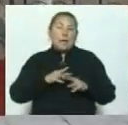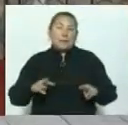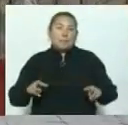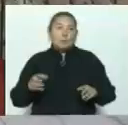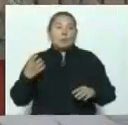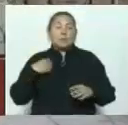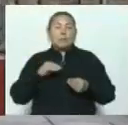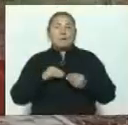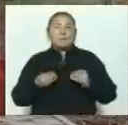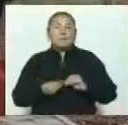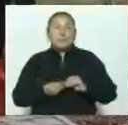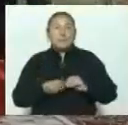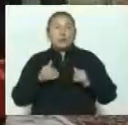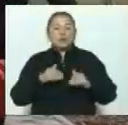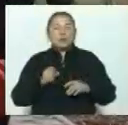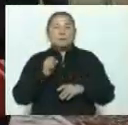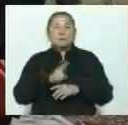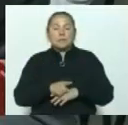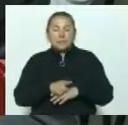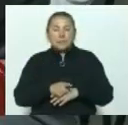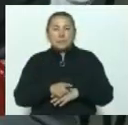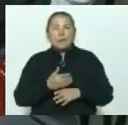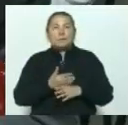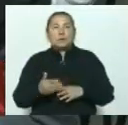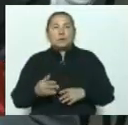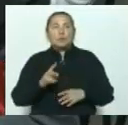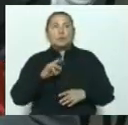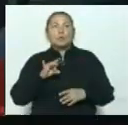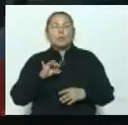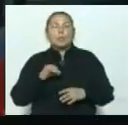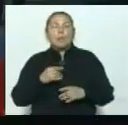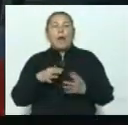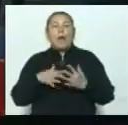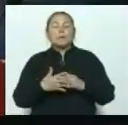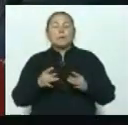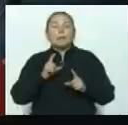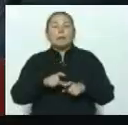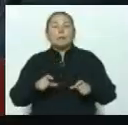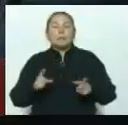басшыларына мәселелерді жүйелі түрде шешуді тапсырды. Жиын соңында Нұрдәулет Қилыбай аудан ауыл